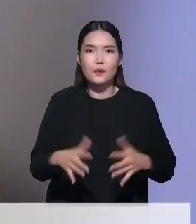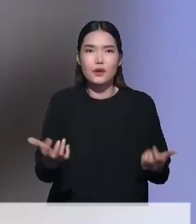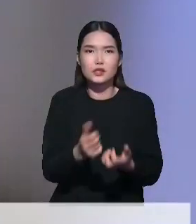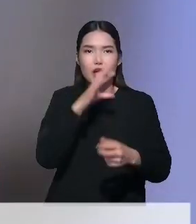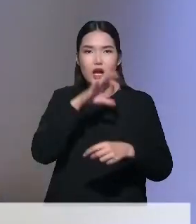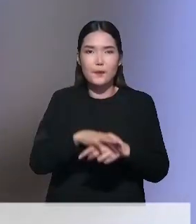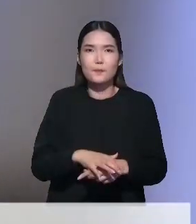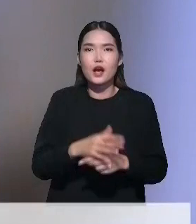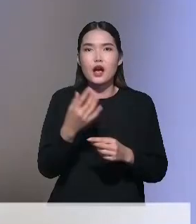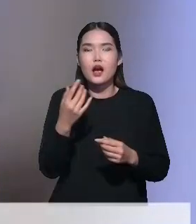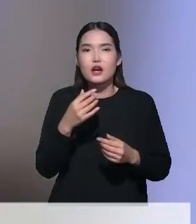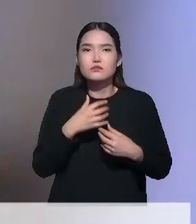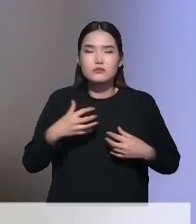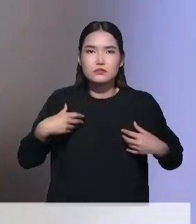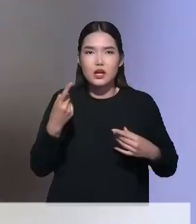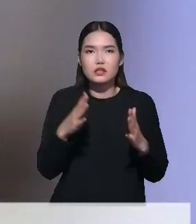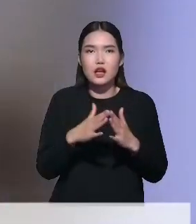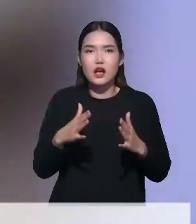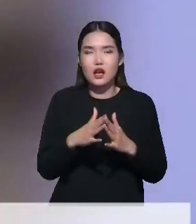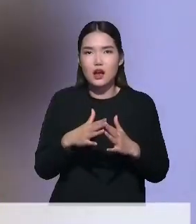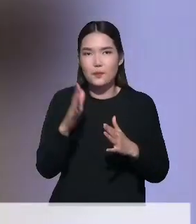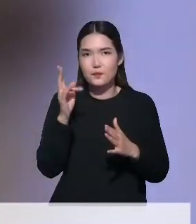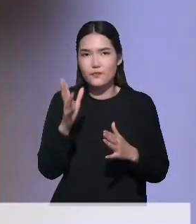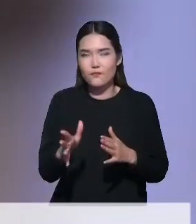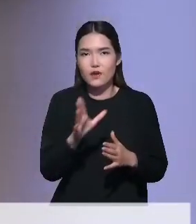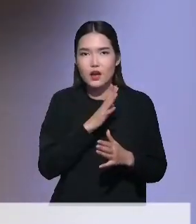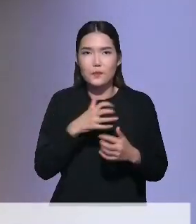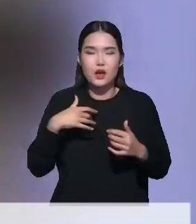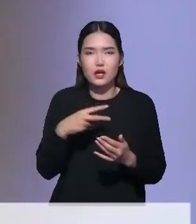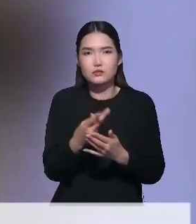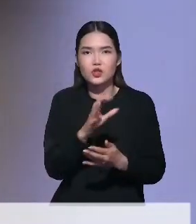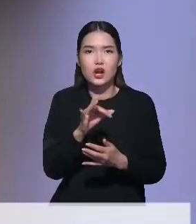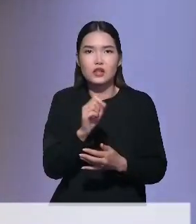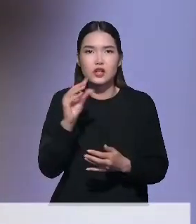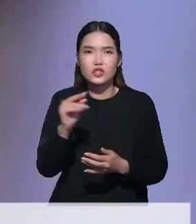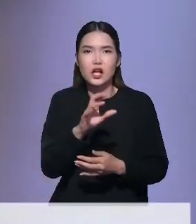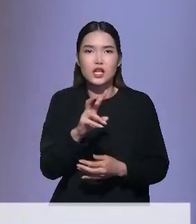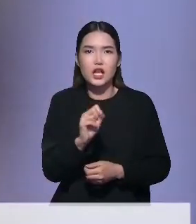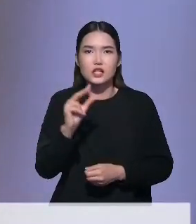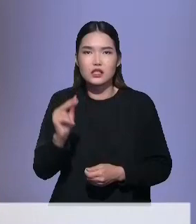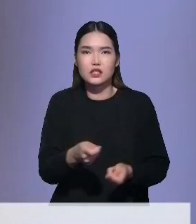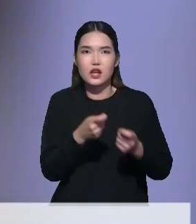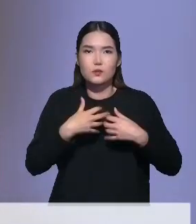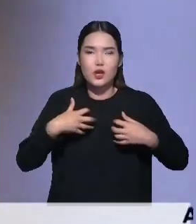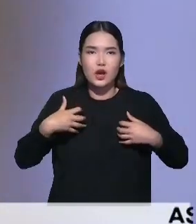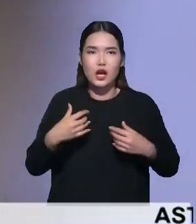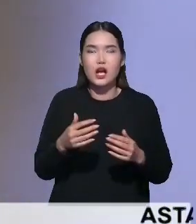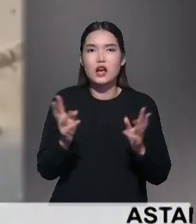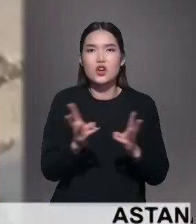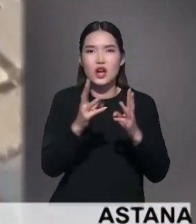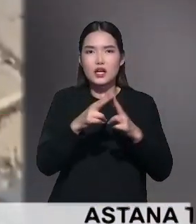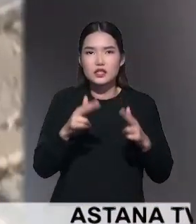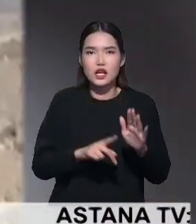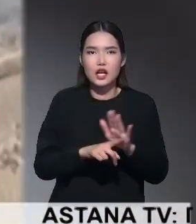обнаружили питомца в одной из квартир. Животное было без сознания. Жаслан Жакенов и Денис Чайковский вынесли животное из горящего здания и